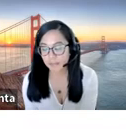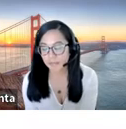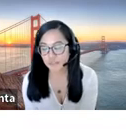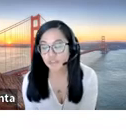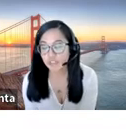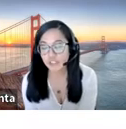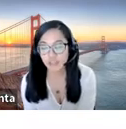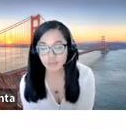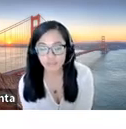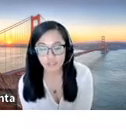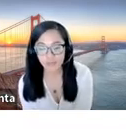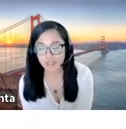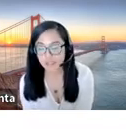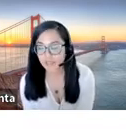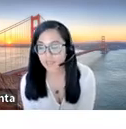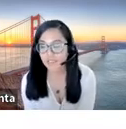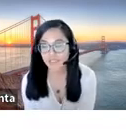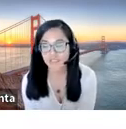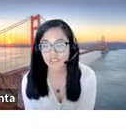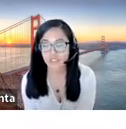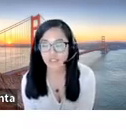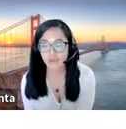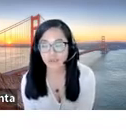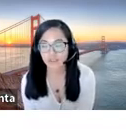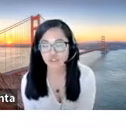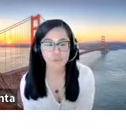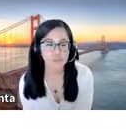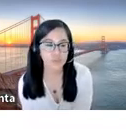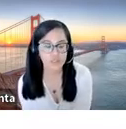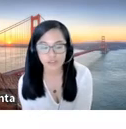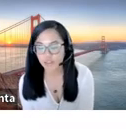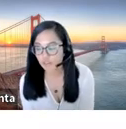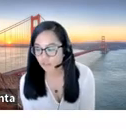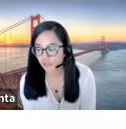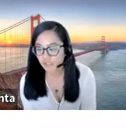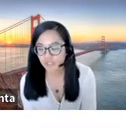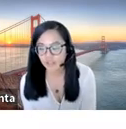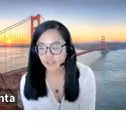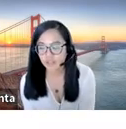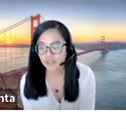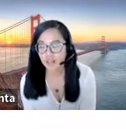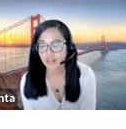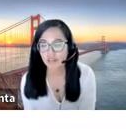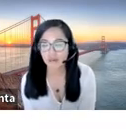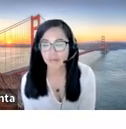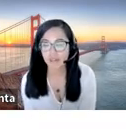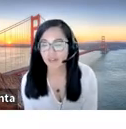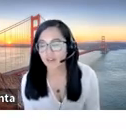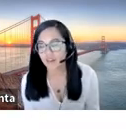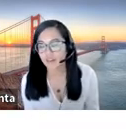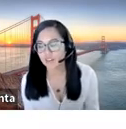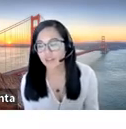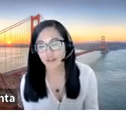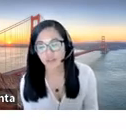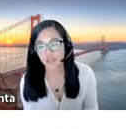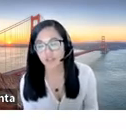services to help you develop a resume classes to help individuals with their interviewing skills. And